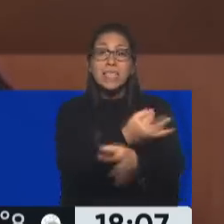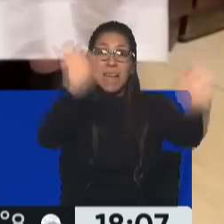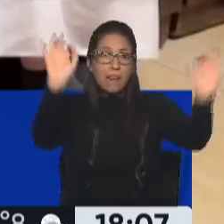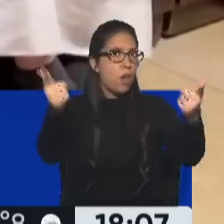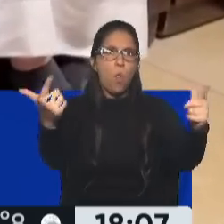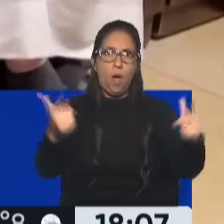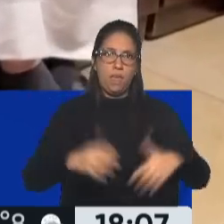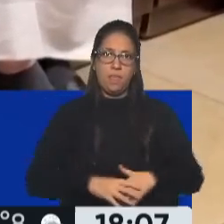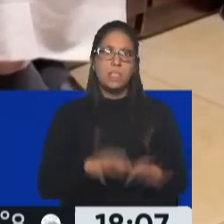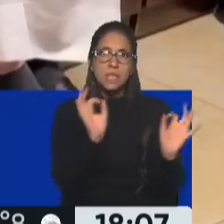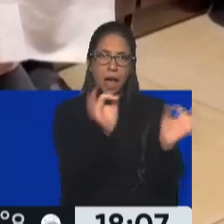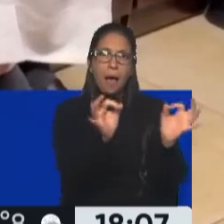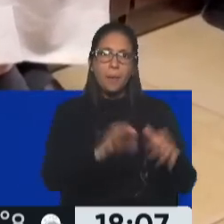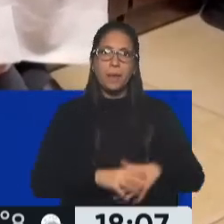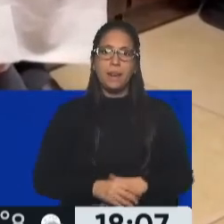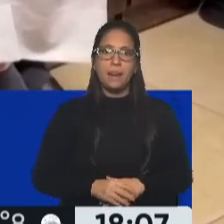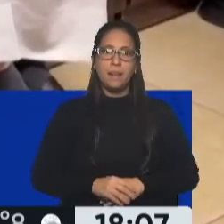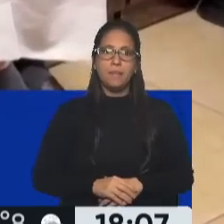ومسيراتنا.